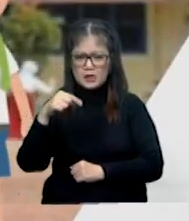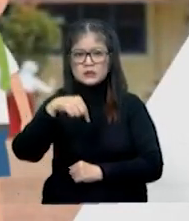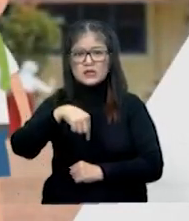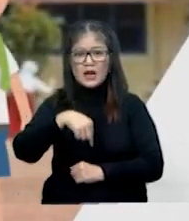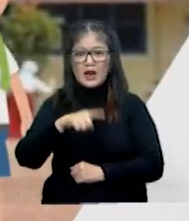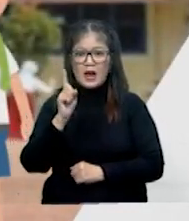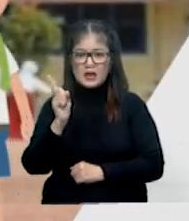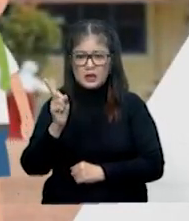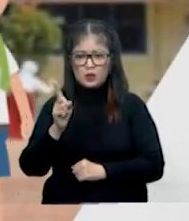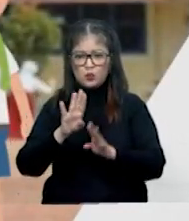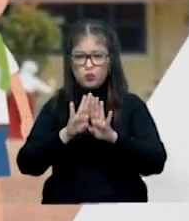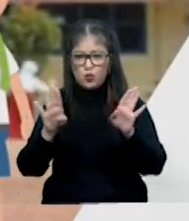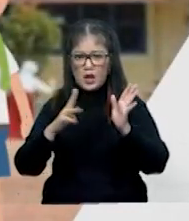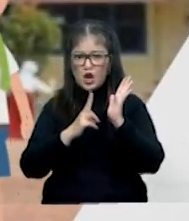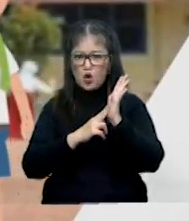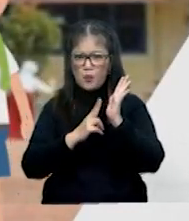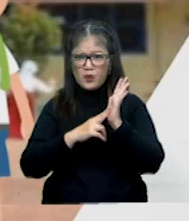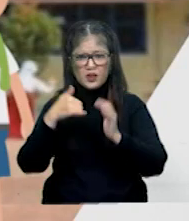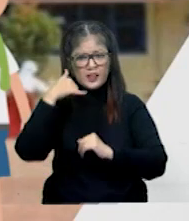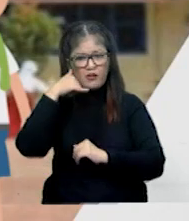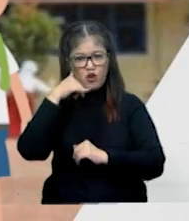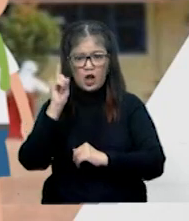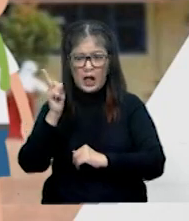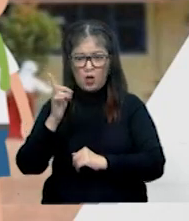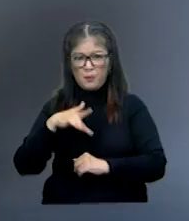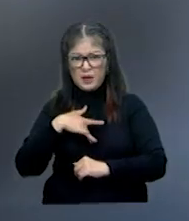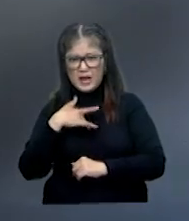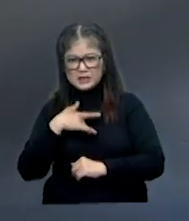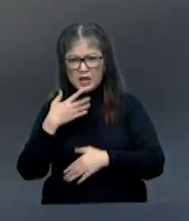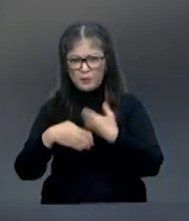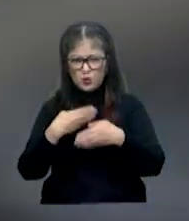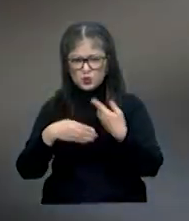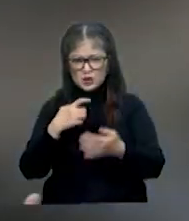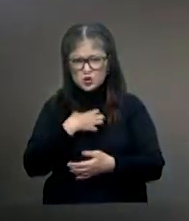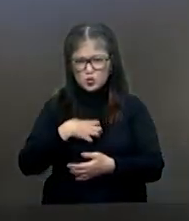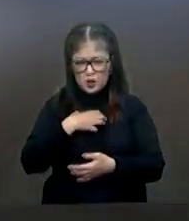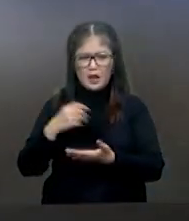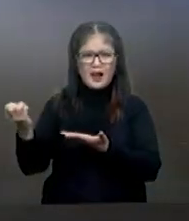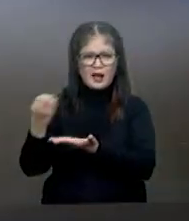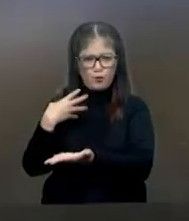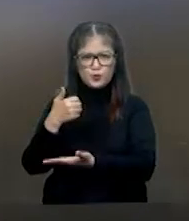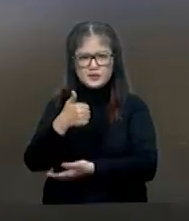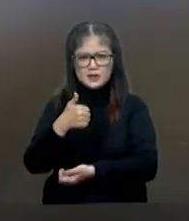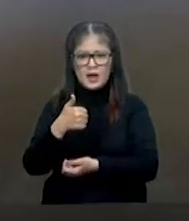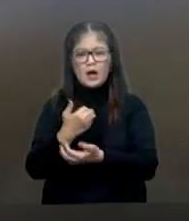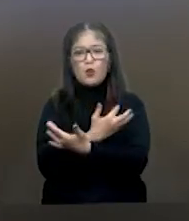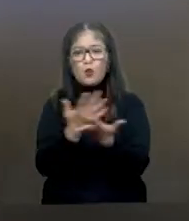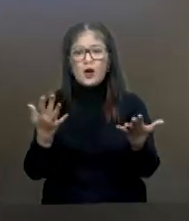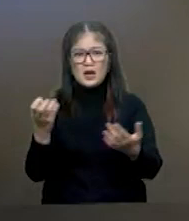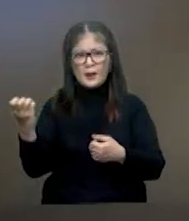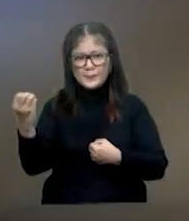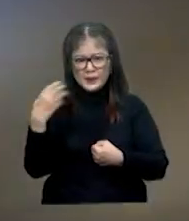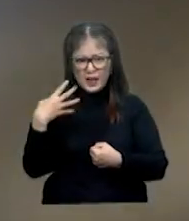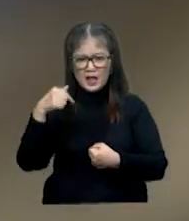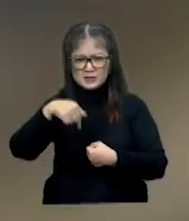bagi warga yang ingin mengadukan dugaan kecurangan dan manipulasi PPDB di Kota Bogor. Warga mengadukan anaknya tidak lolos jalur zonasi SMP